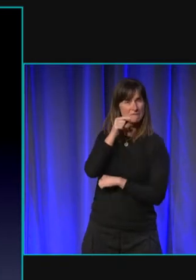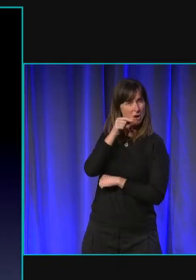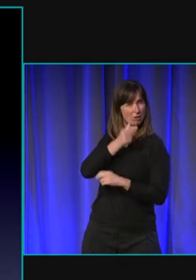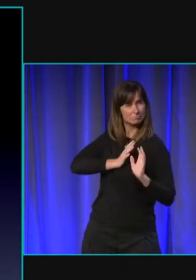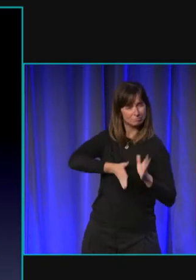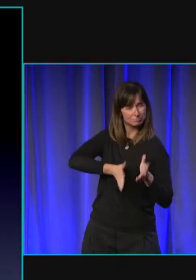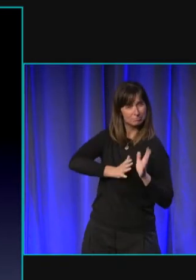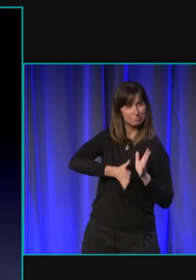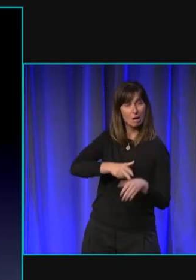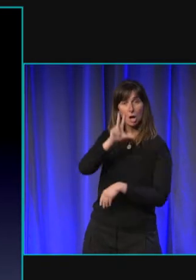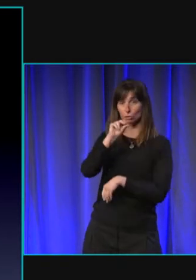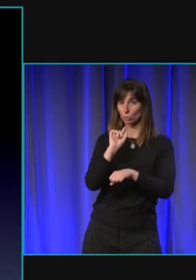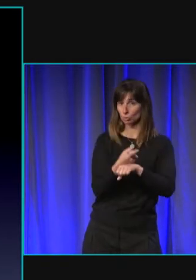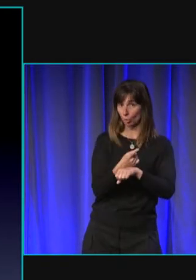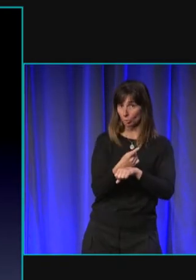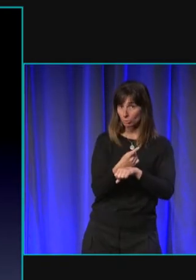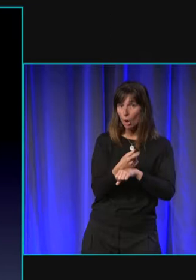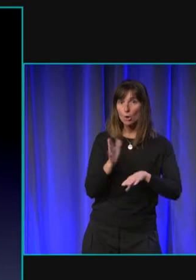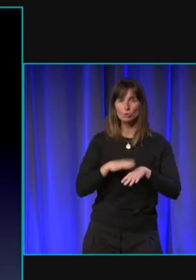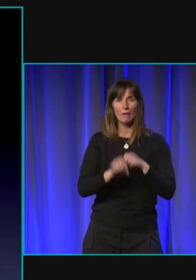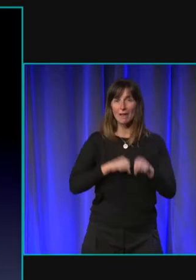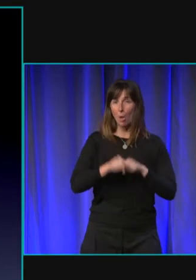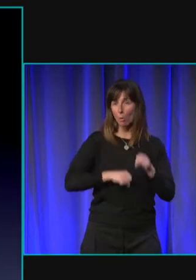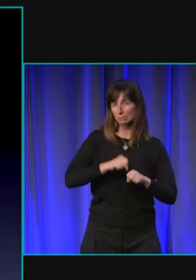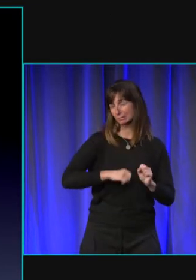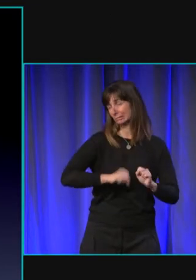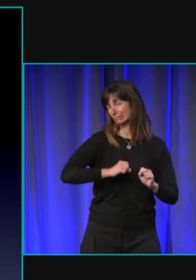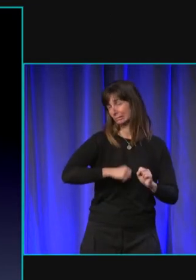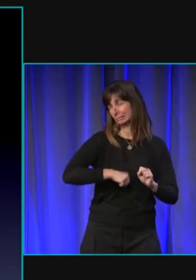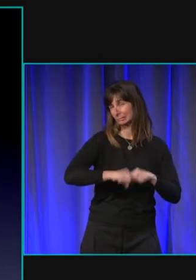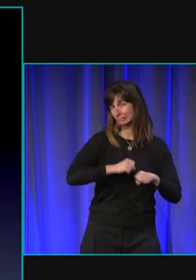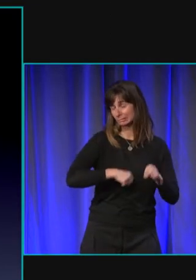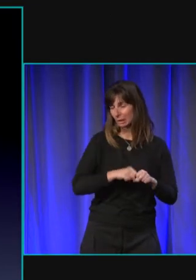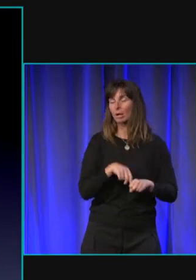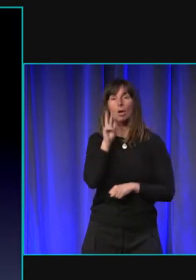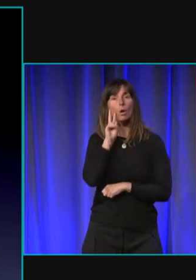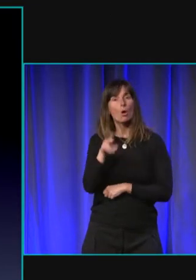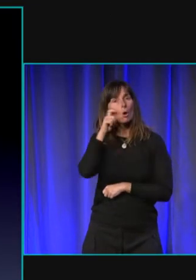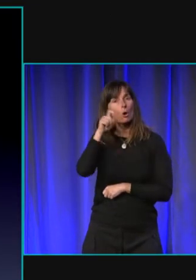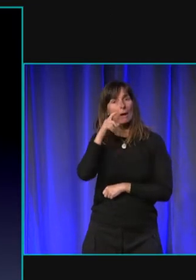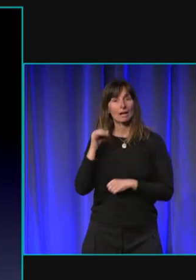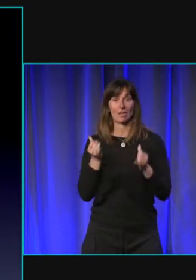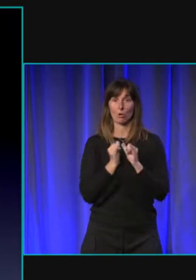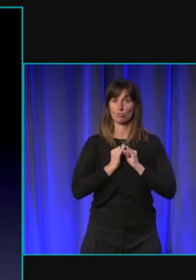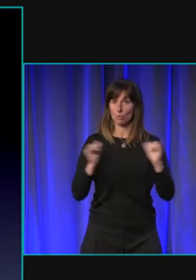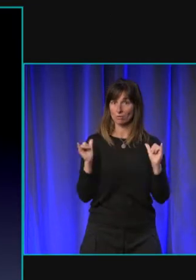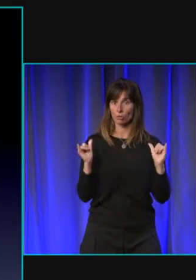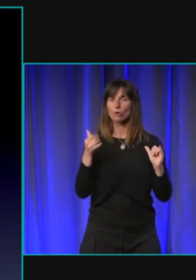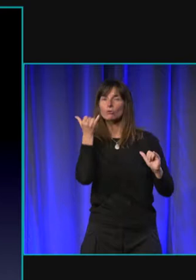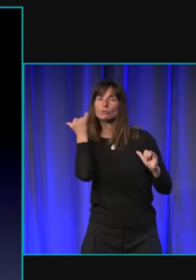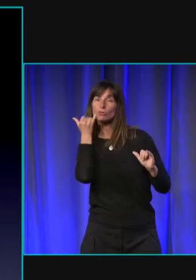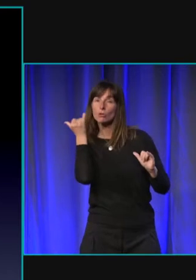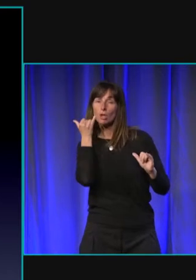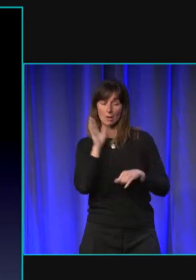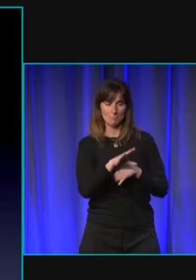sprint de 30 secondes sur vélo. Là, ici, vous avez la récupération de la puissance en jaune chez les enfants